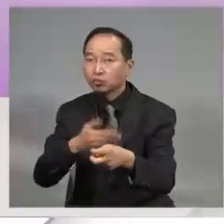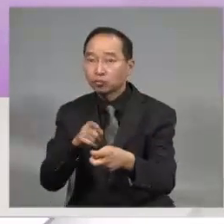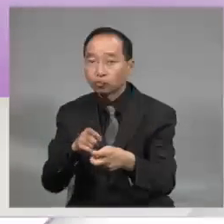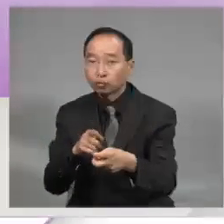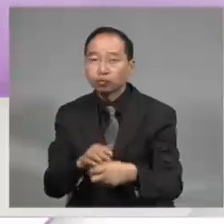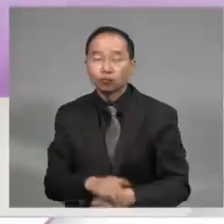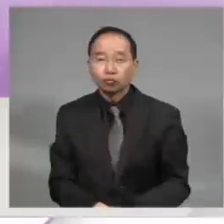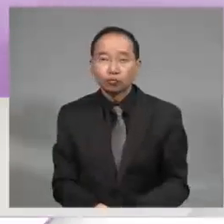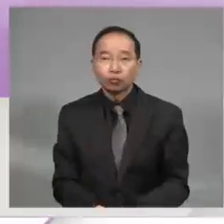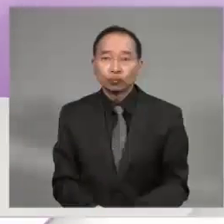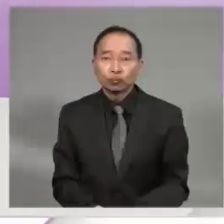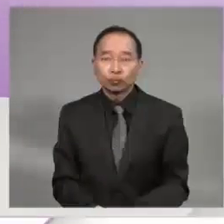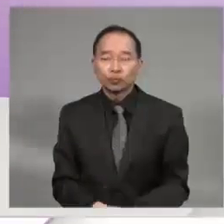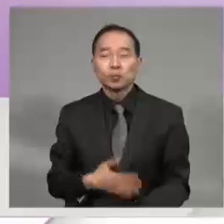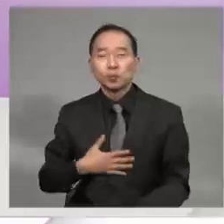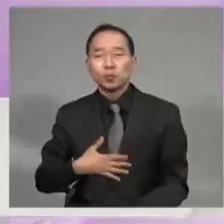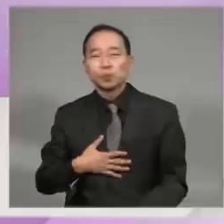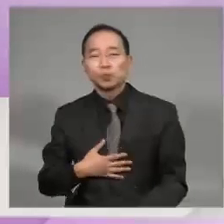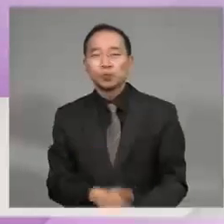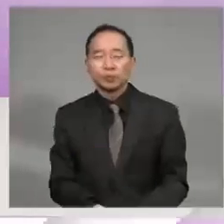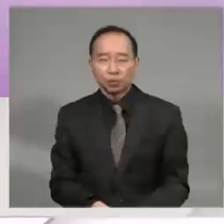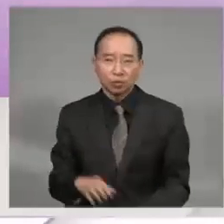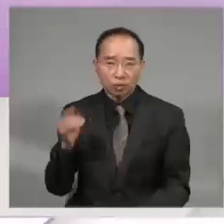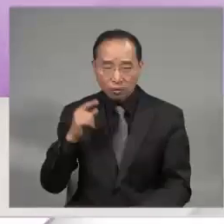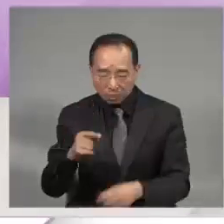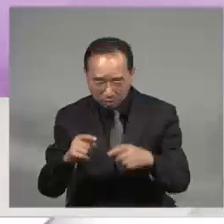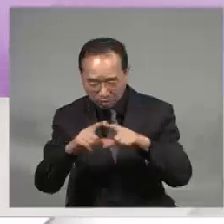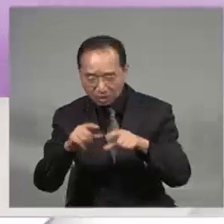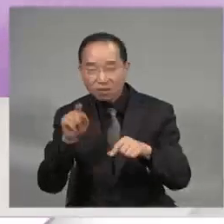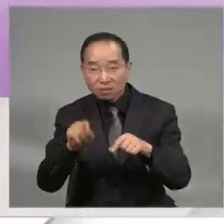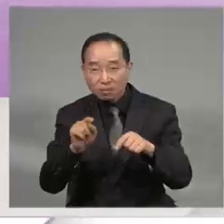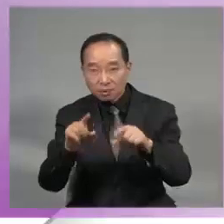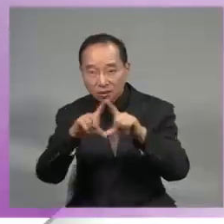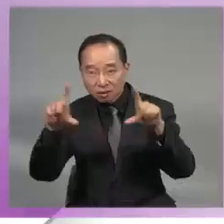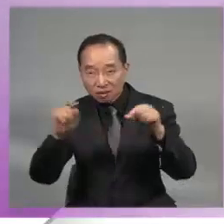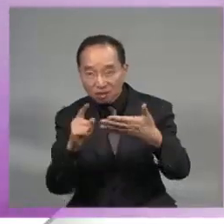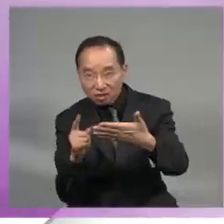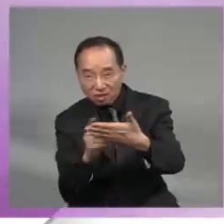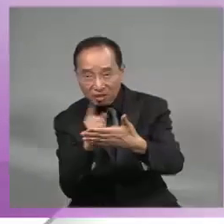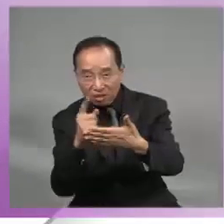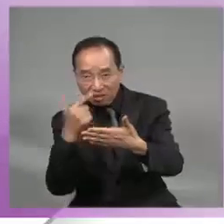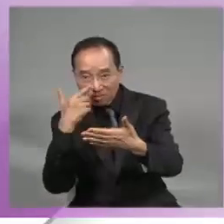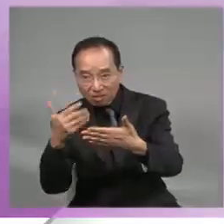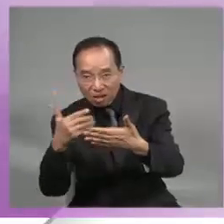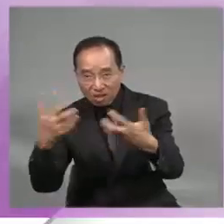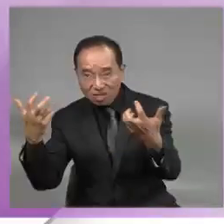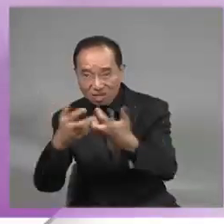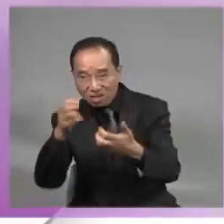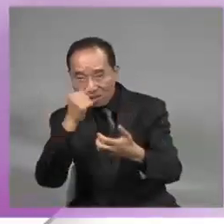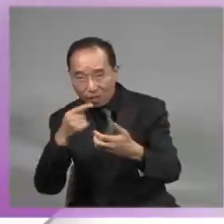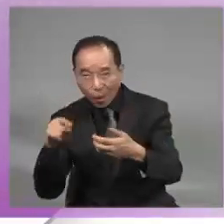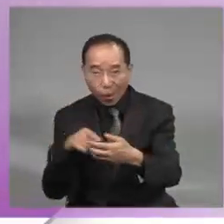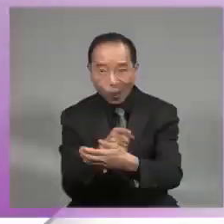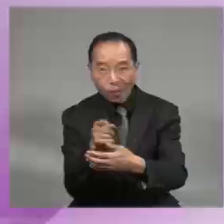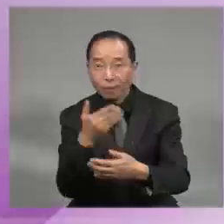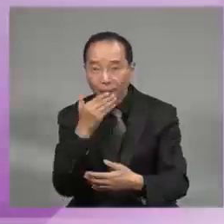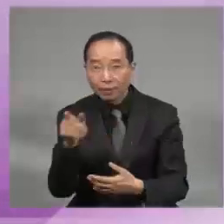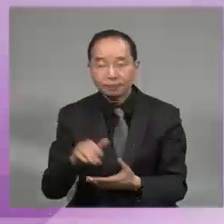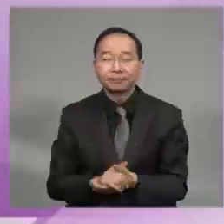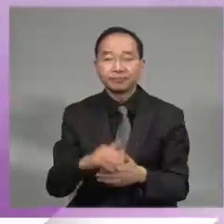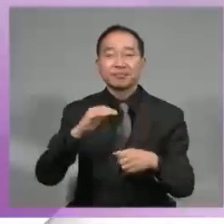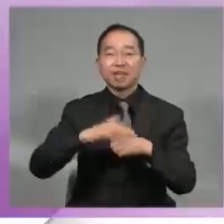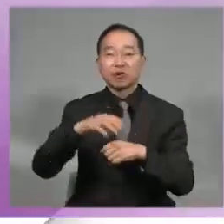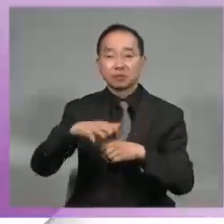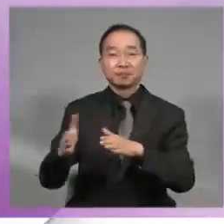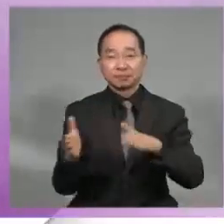예. 알겠습니다. 하긴 요즘에 또 워낙에 내비게이션도 그렇죠. 다 네, 미리 살펴보고 자, 이제 대구 상황 살펴봤고요. 부산도